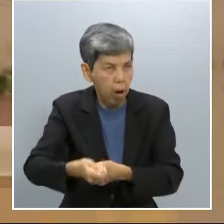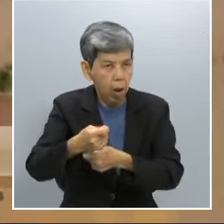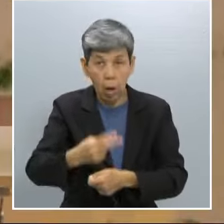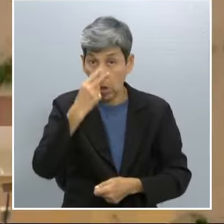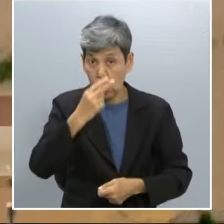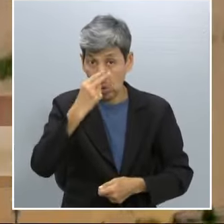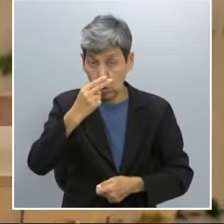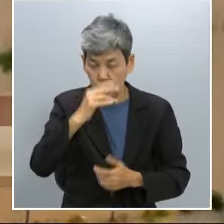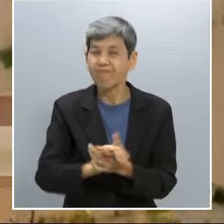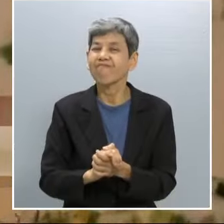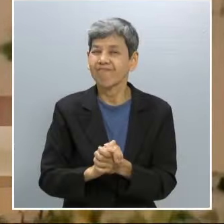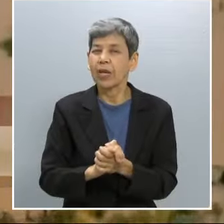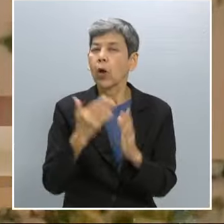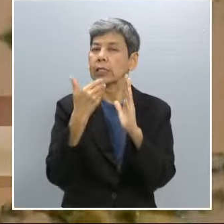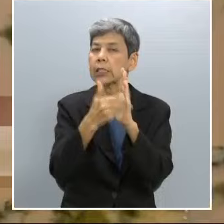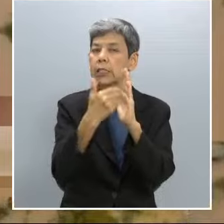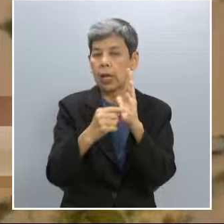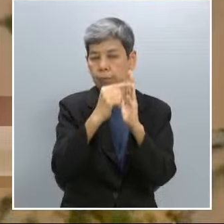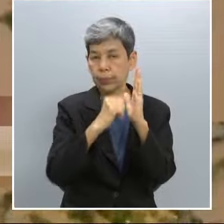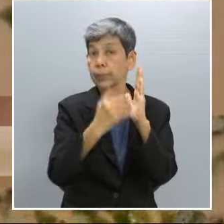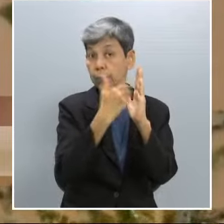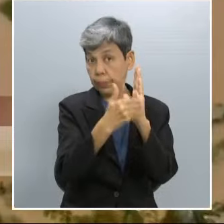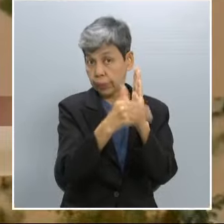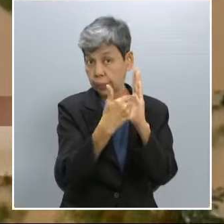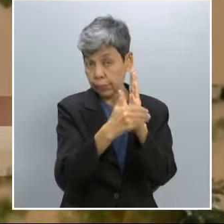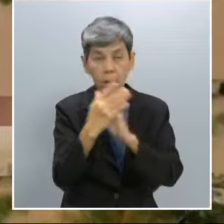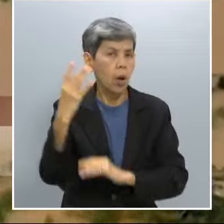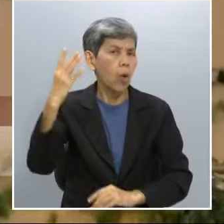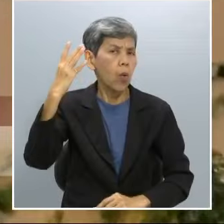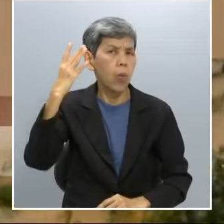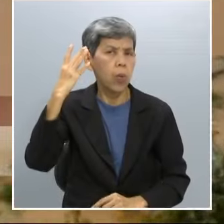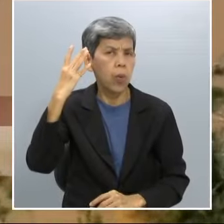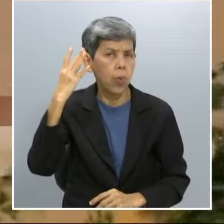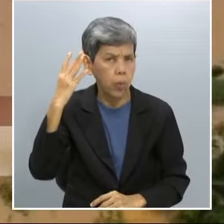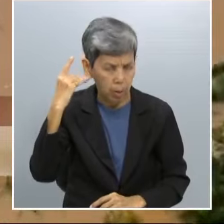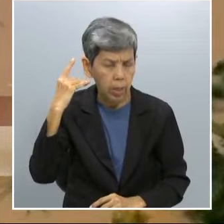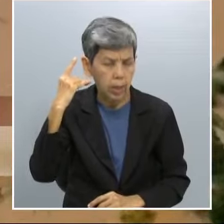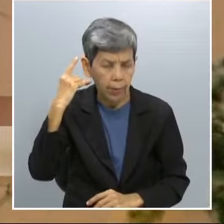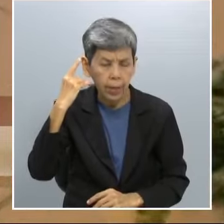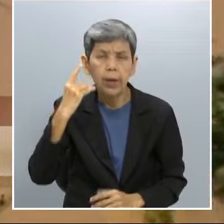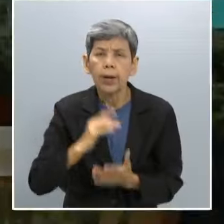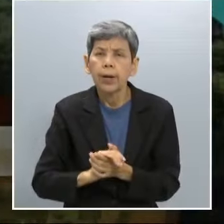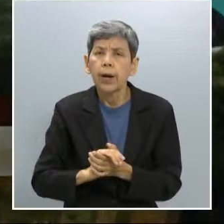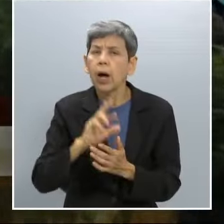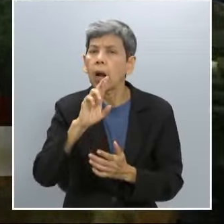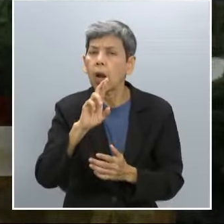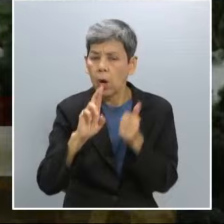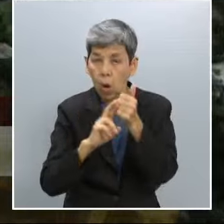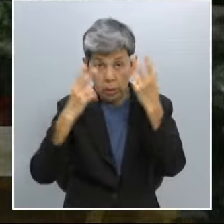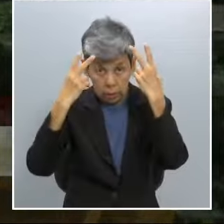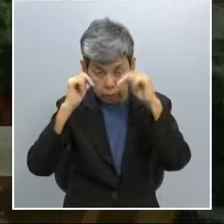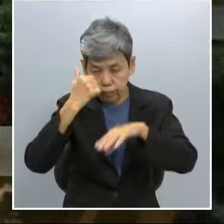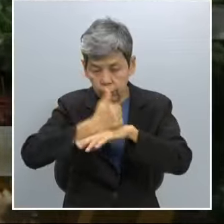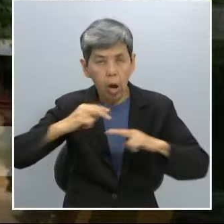าพใหญ่ๆของพื้นที่ภาคอีสานขณะที่เมื่อวานนี้คุณอนุทินชาญวีรกูลรองนายกรัฐมนตรีและรัฐมนต